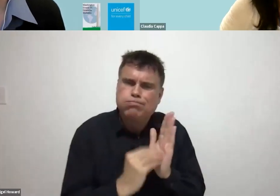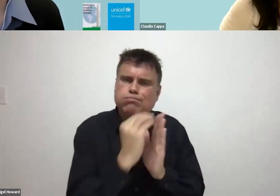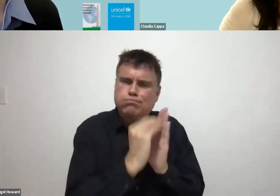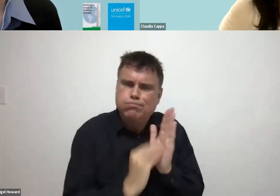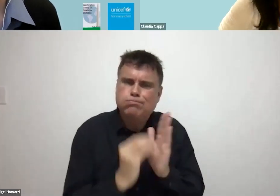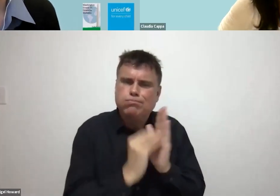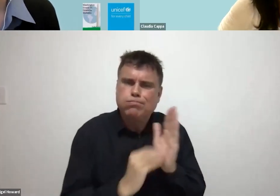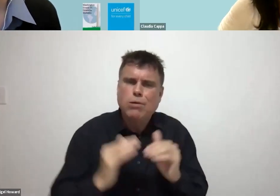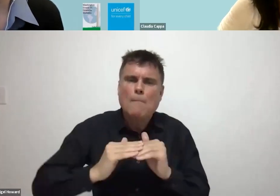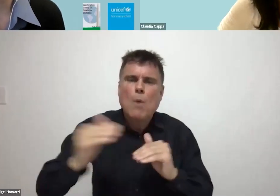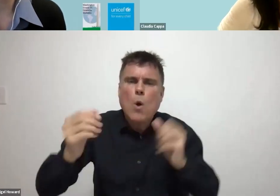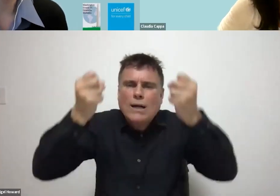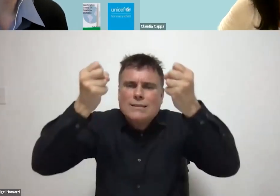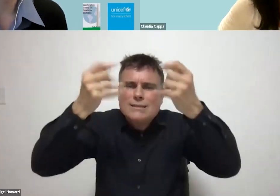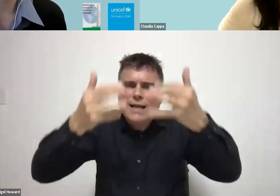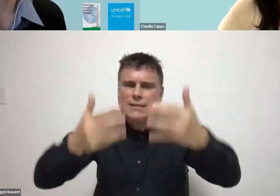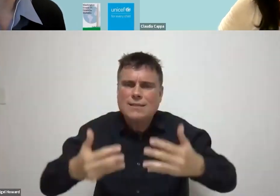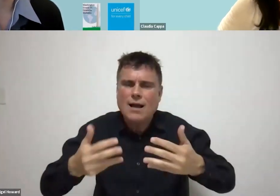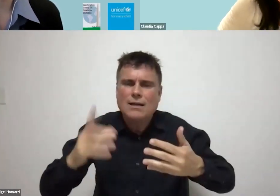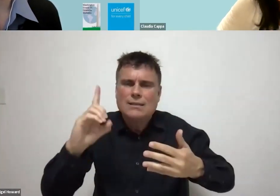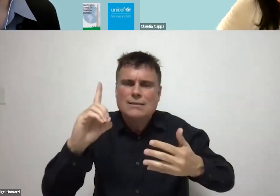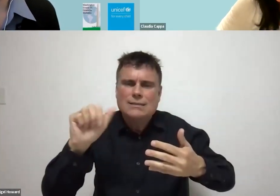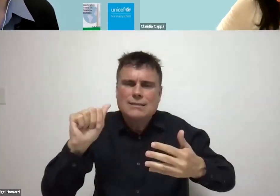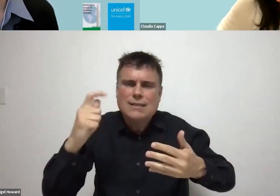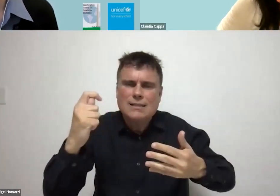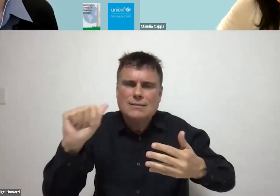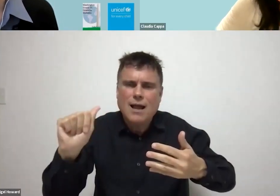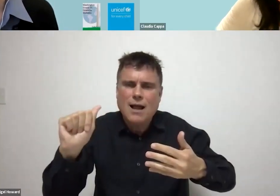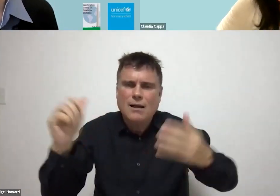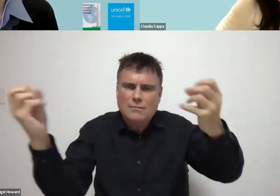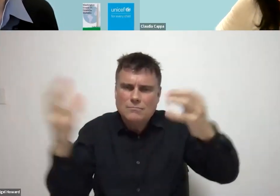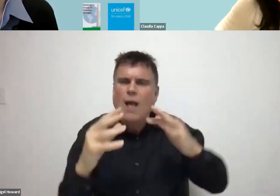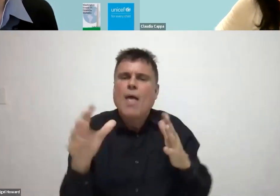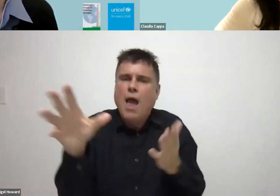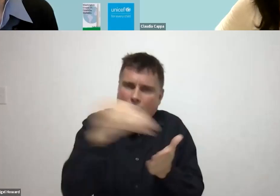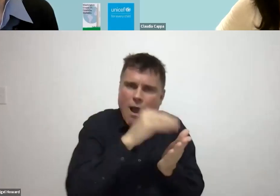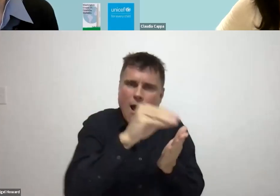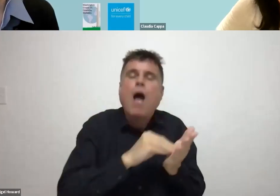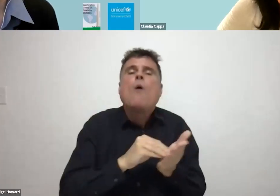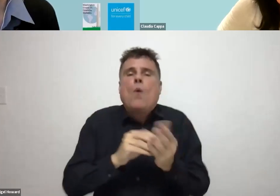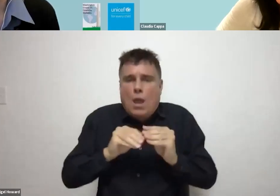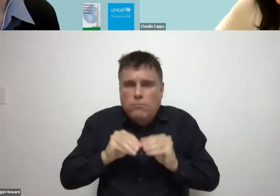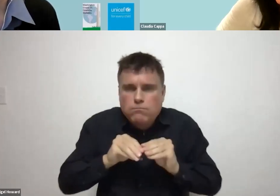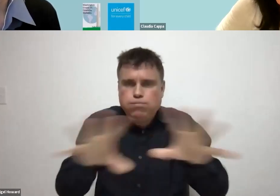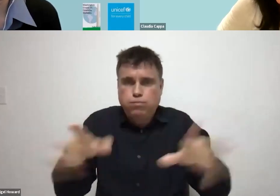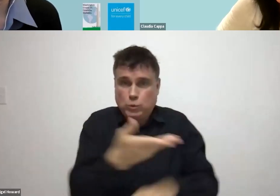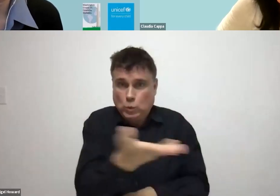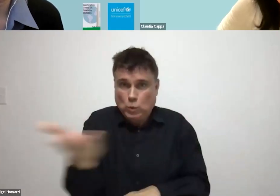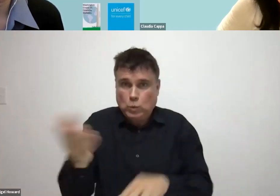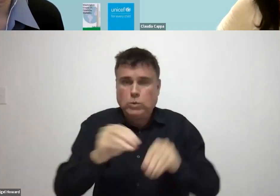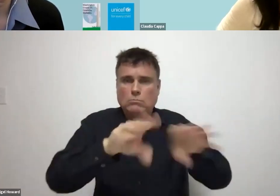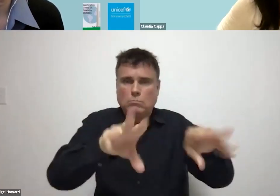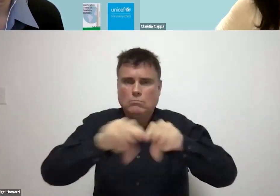et sur cette même discussion, juste pour qu'on puisse